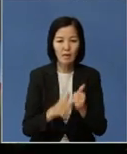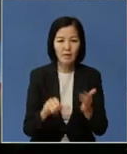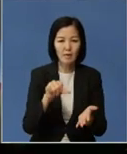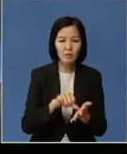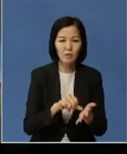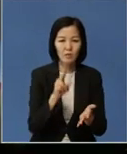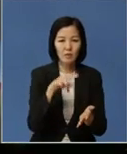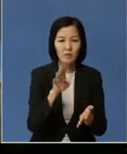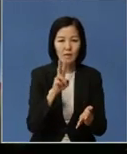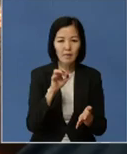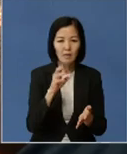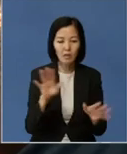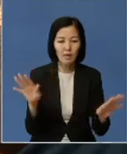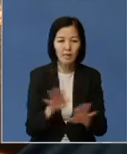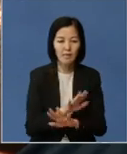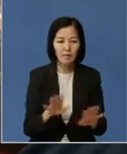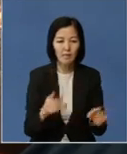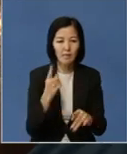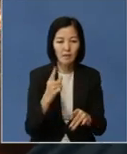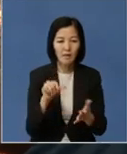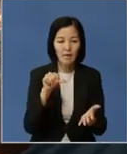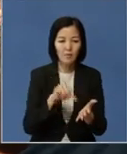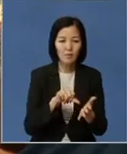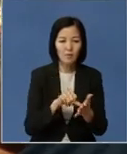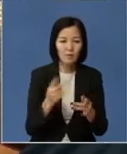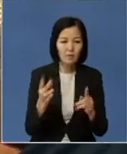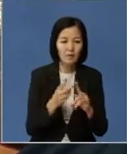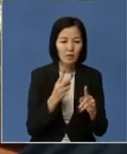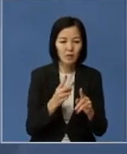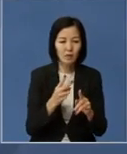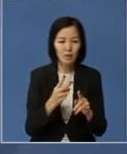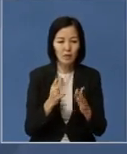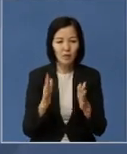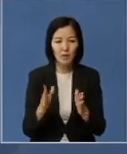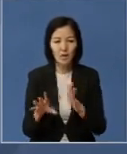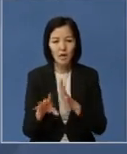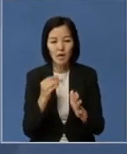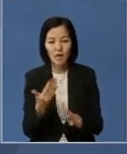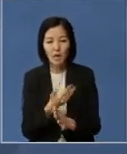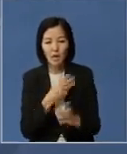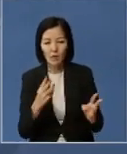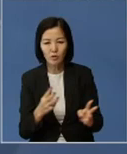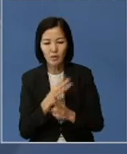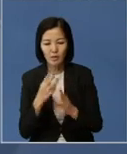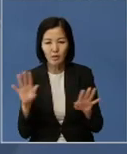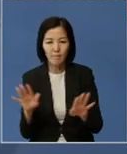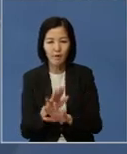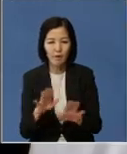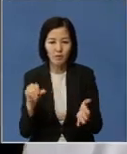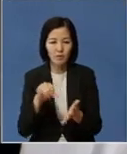Дәнеш әндерінен немесе репертуарынан бір ән орындаса, екінші кезеңде өз қалауымен халық композиторларының бір әнін